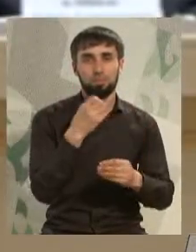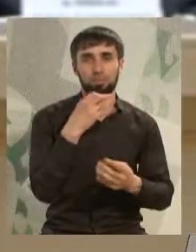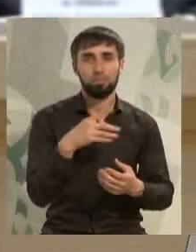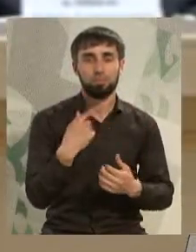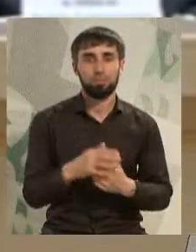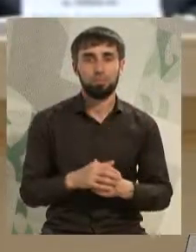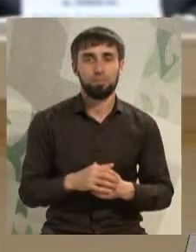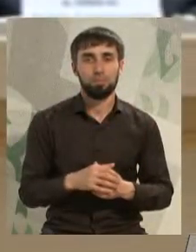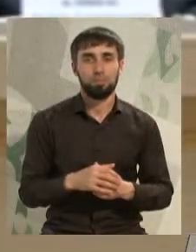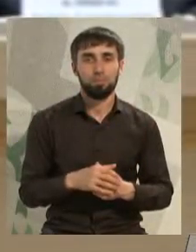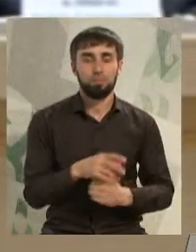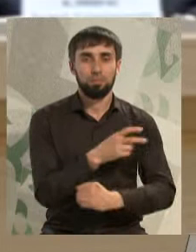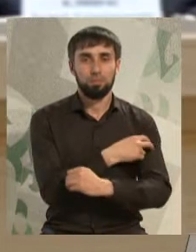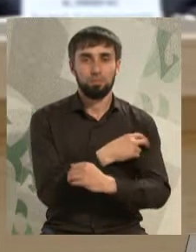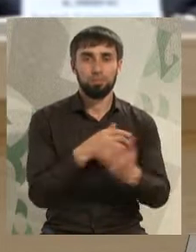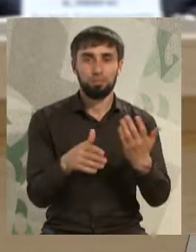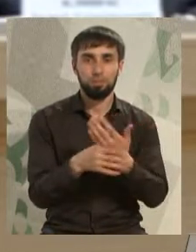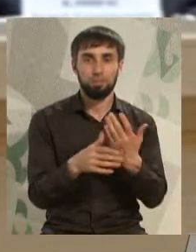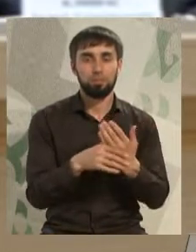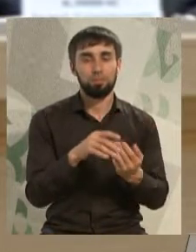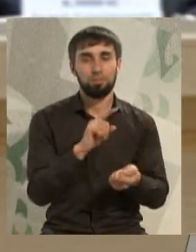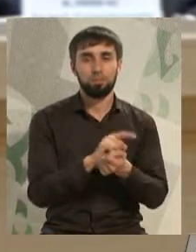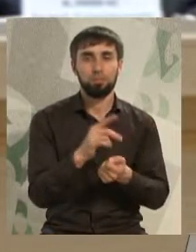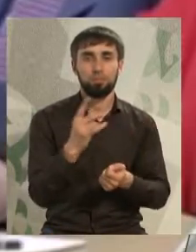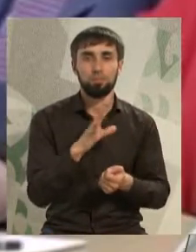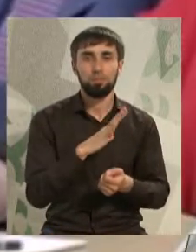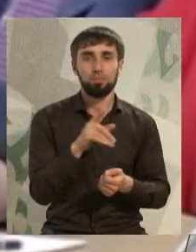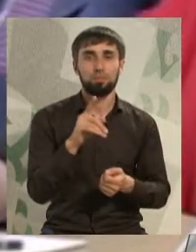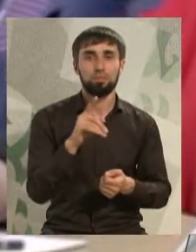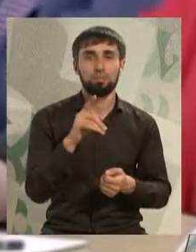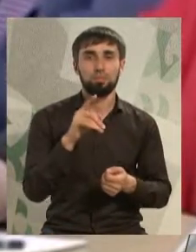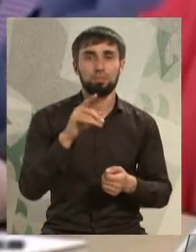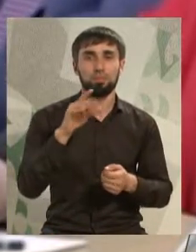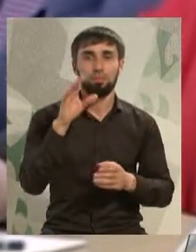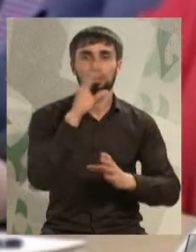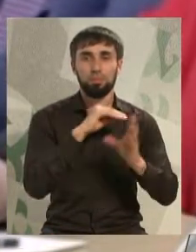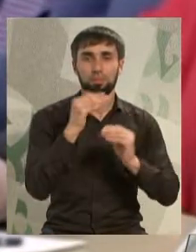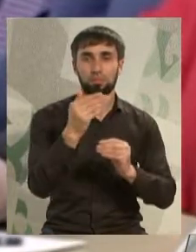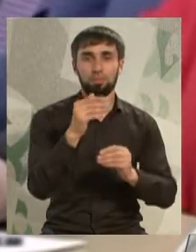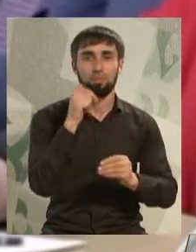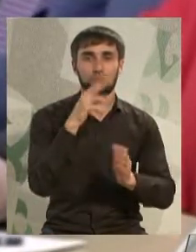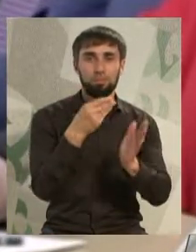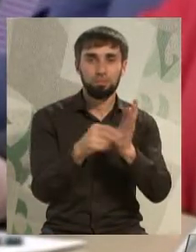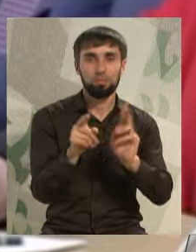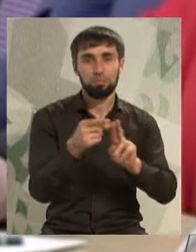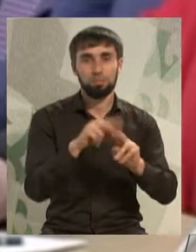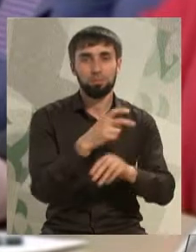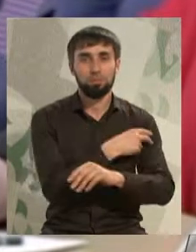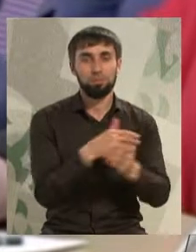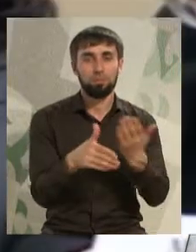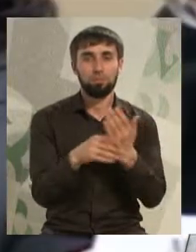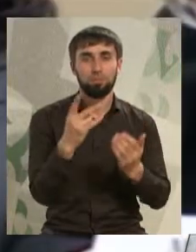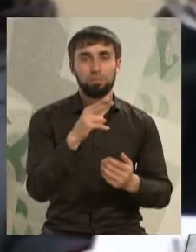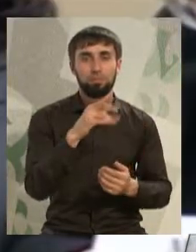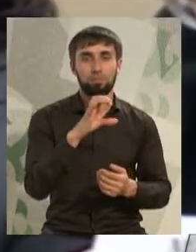Медицинская помощь должна стать доступнее. Такое предложение озвучил в ходе заседания рабочей группы по подготовке поправок Леонид Рошаль.